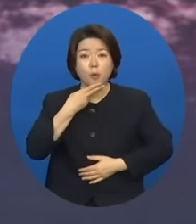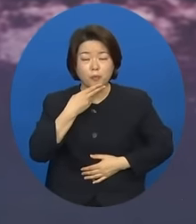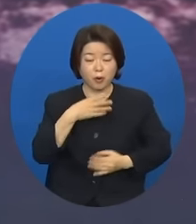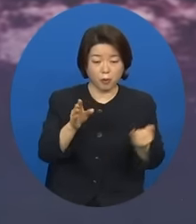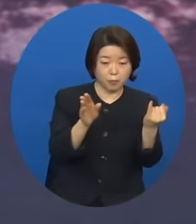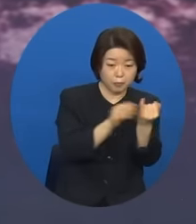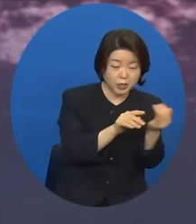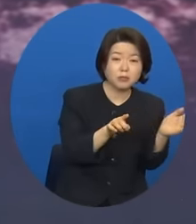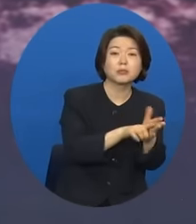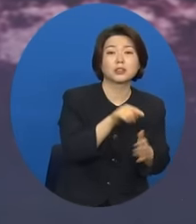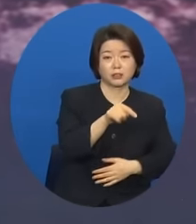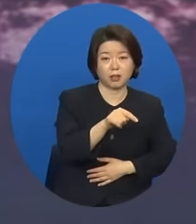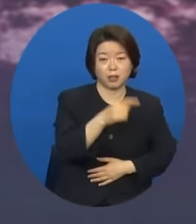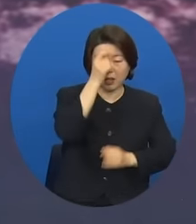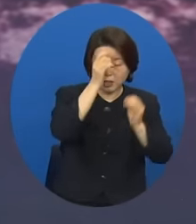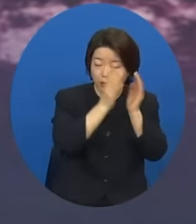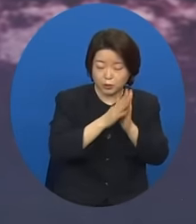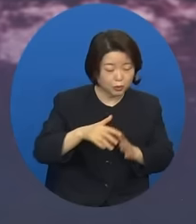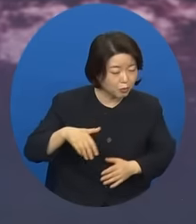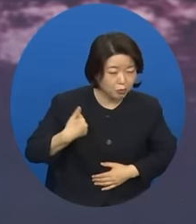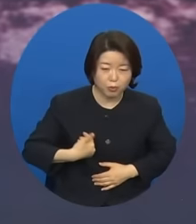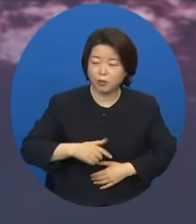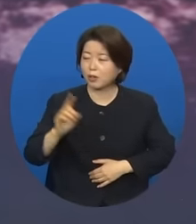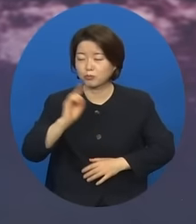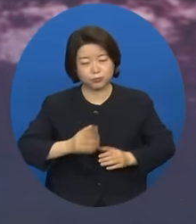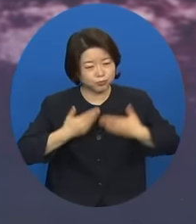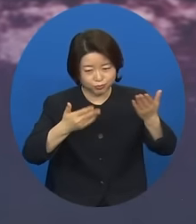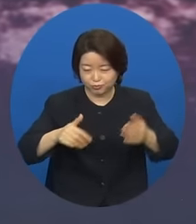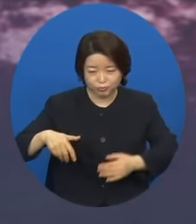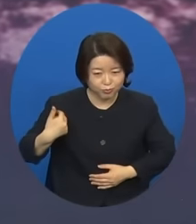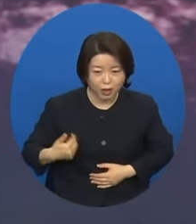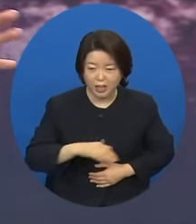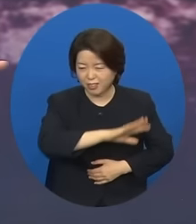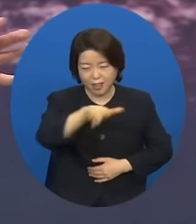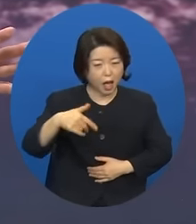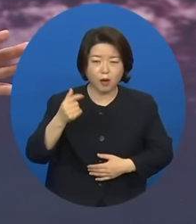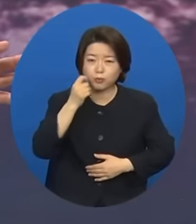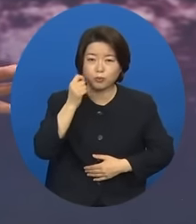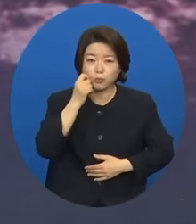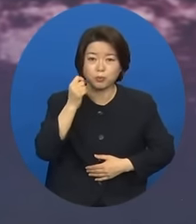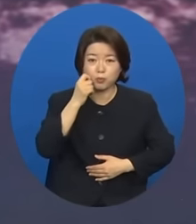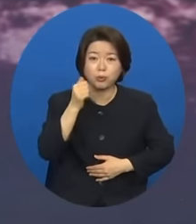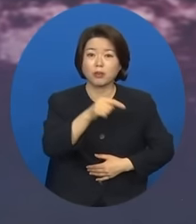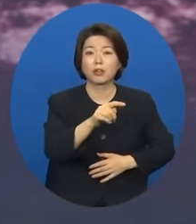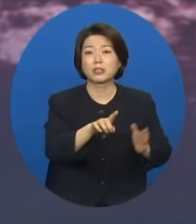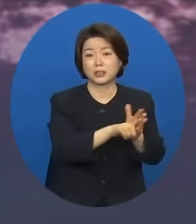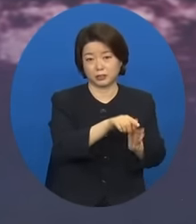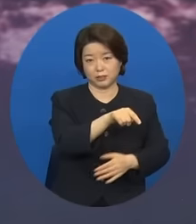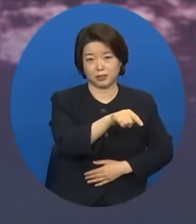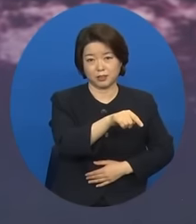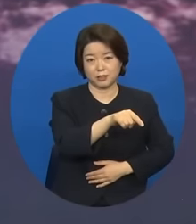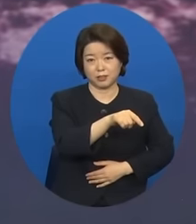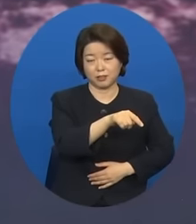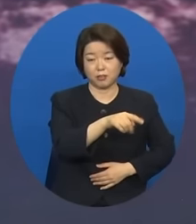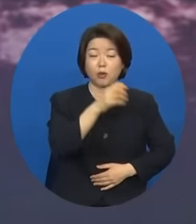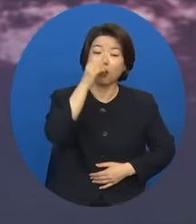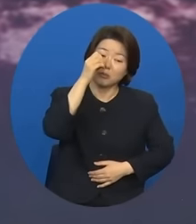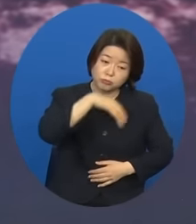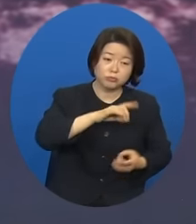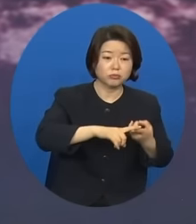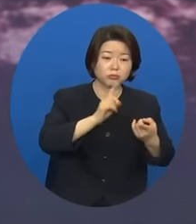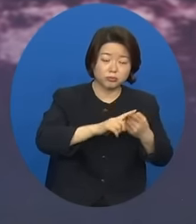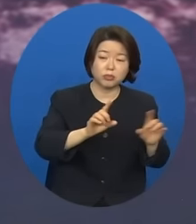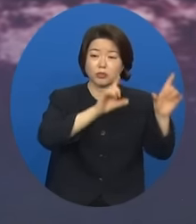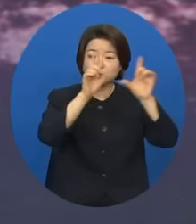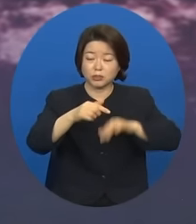기도도 못해 말씀도 잘 몰라 아무것도 봉사도 못해 아무것도 못하는 모태 신앙이 돼 버렸어 그리고 그냥 그렇게 살다가 죽으면 천국